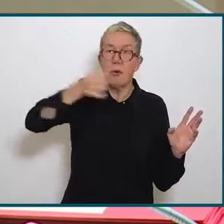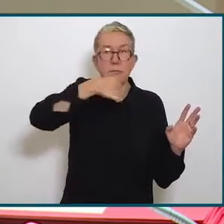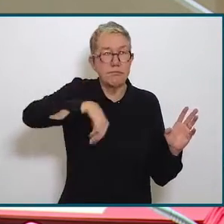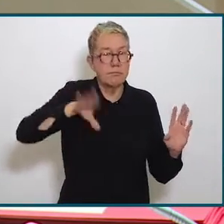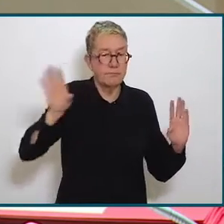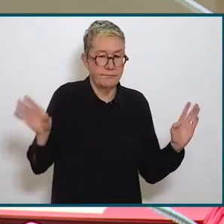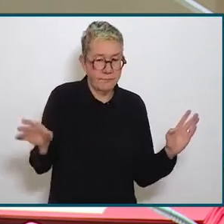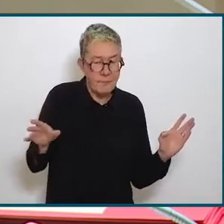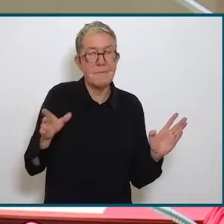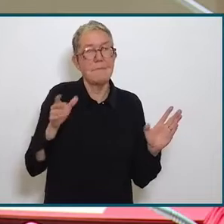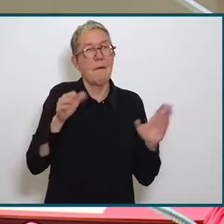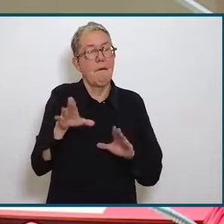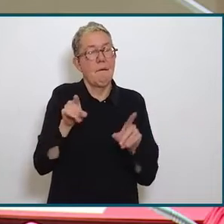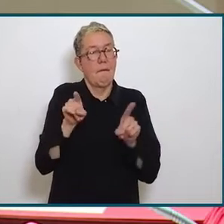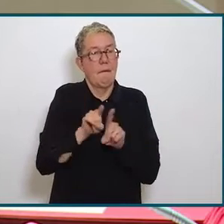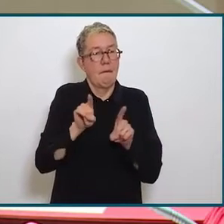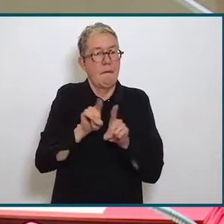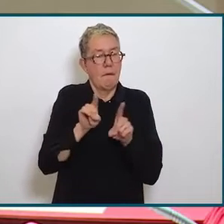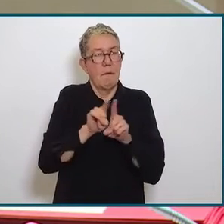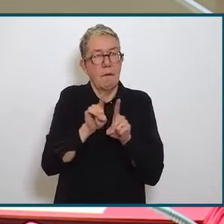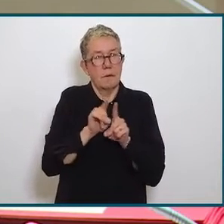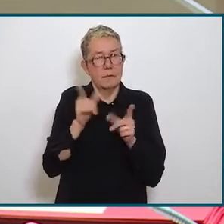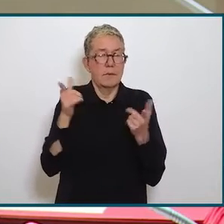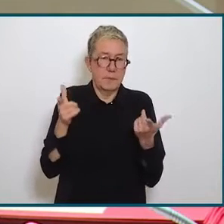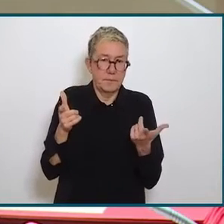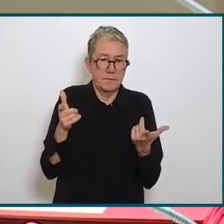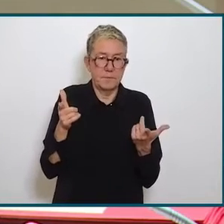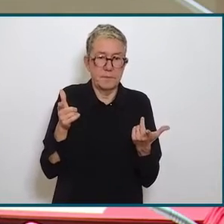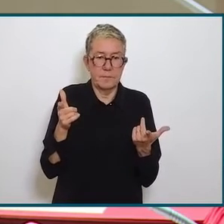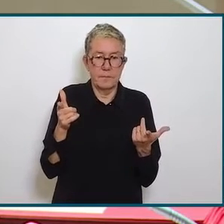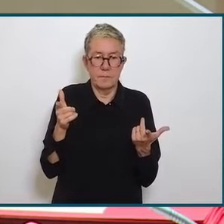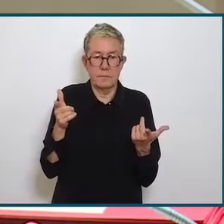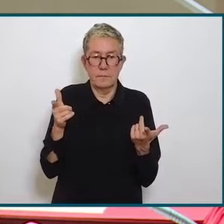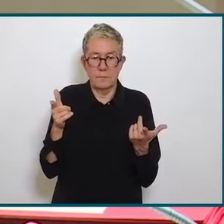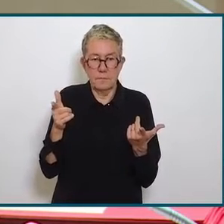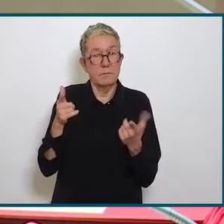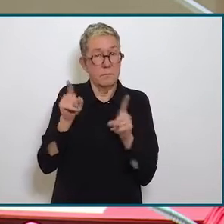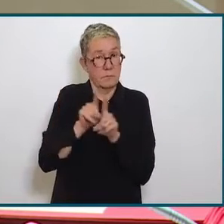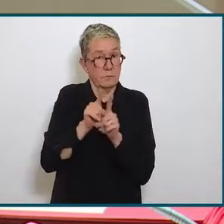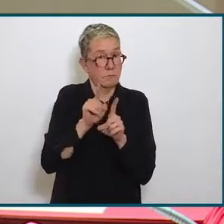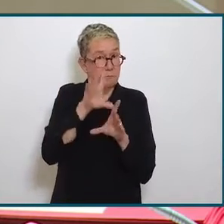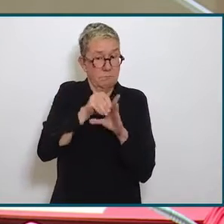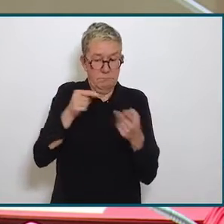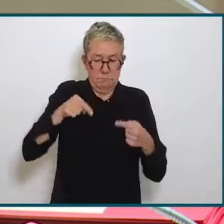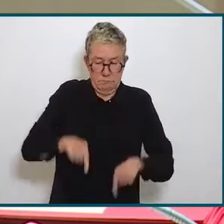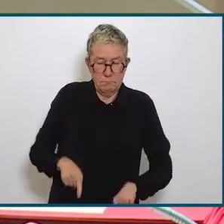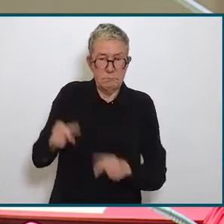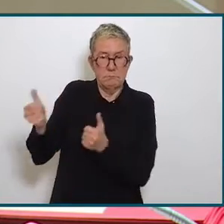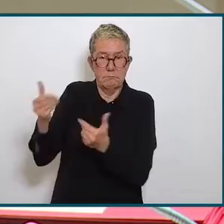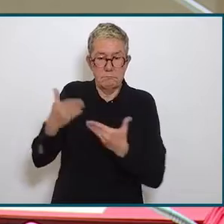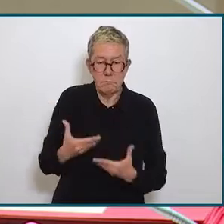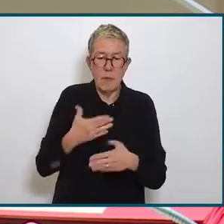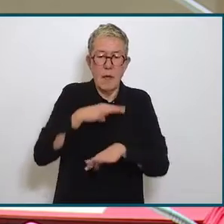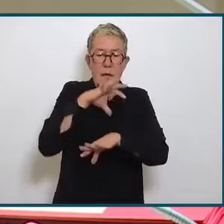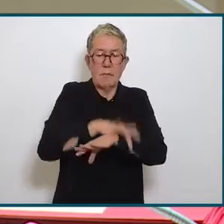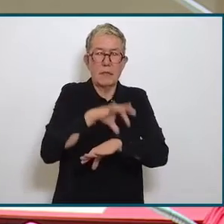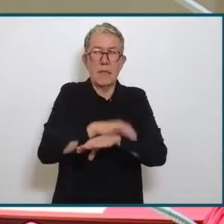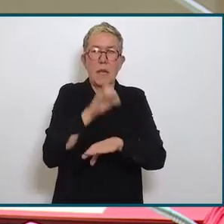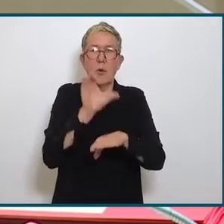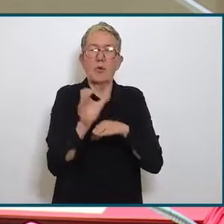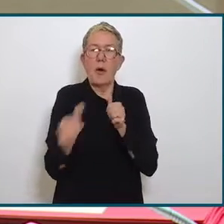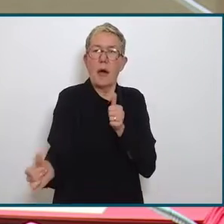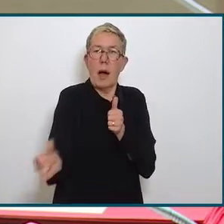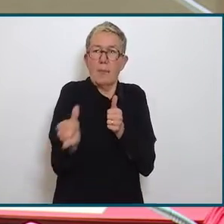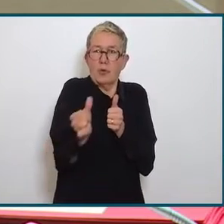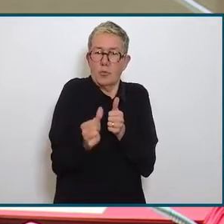faut noter que dans la même corbeille, si vous me permettez ce terme, l'État propose également le déploiement de bracelets anti-rapprochement, et cela est pour